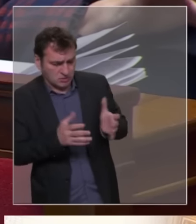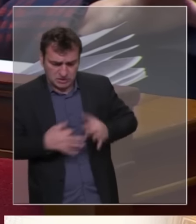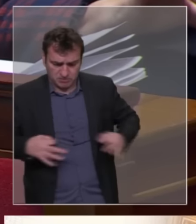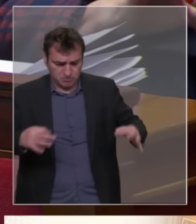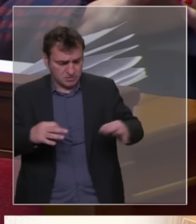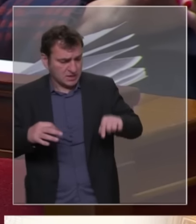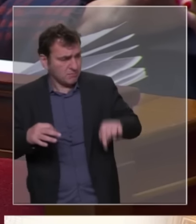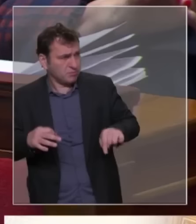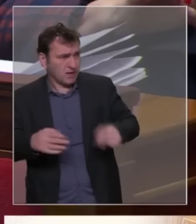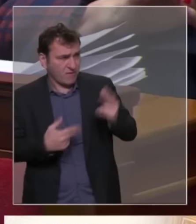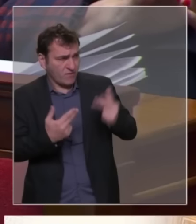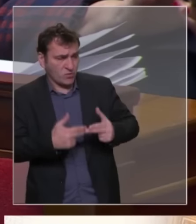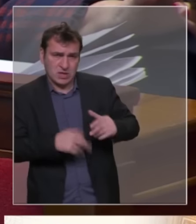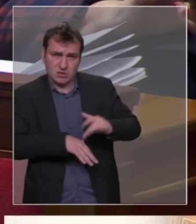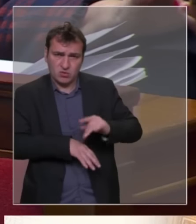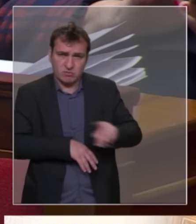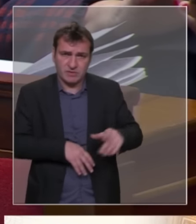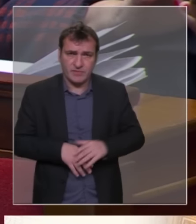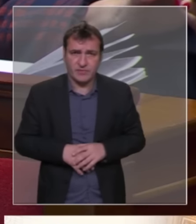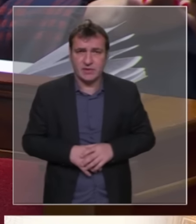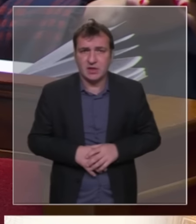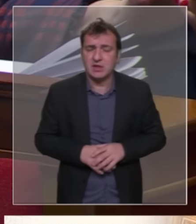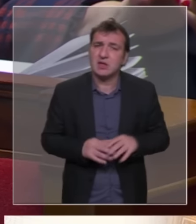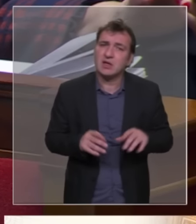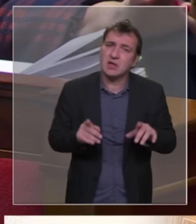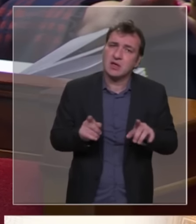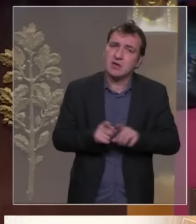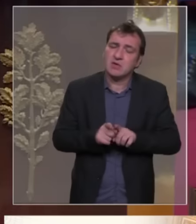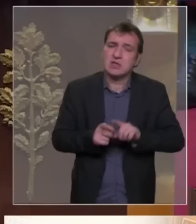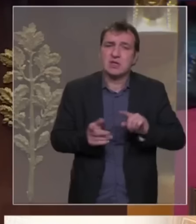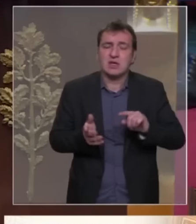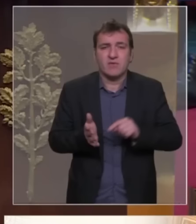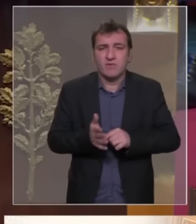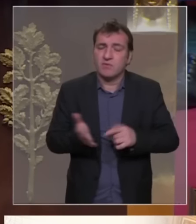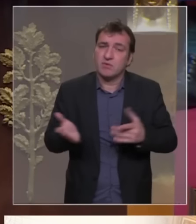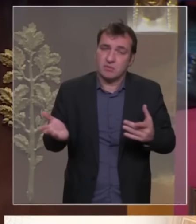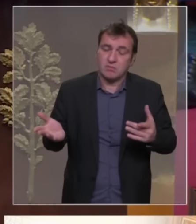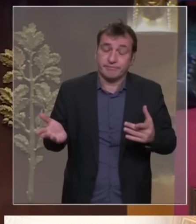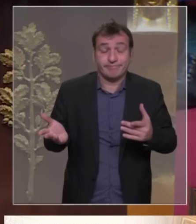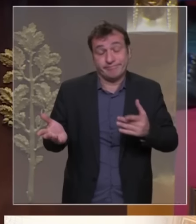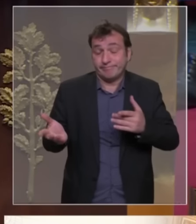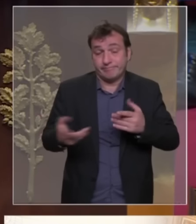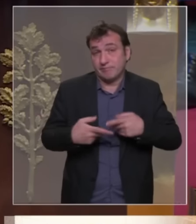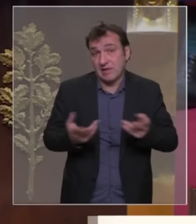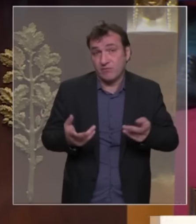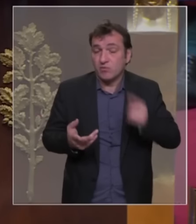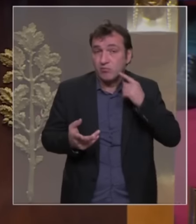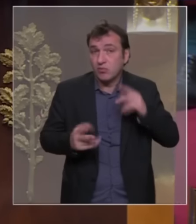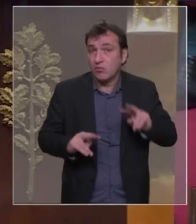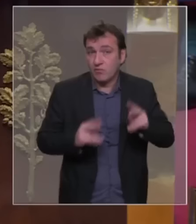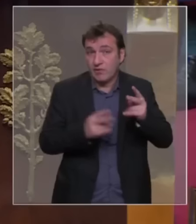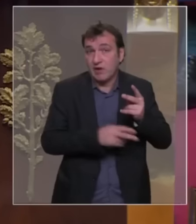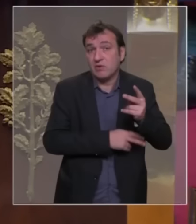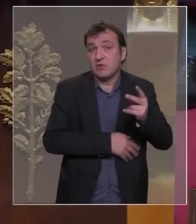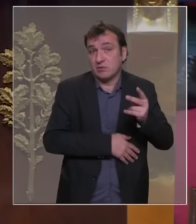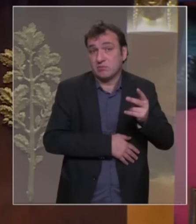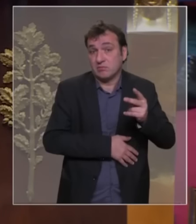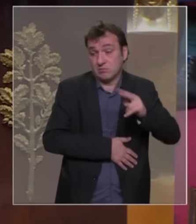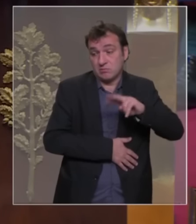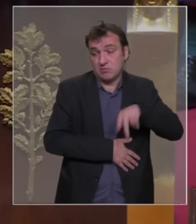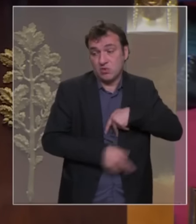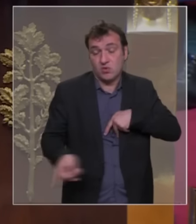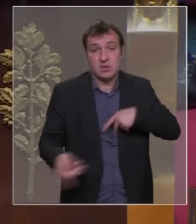territoriale, mais aussi, nous devons bien le savoir et le dire, pour défendre des valeurs qui sont les nôtres